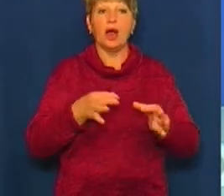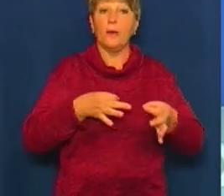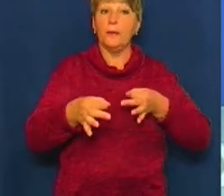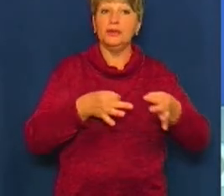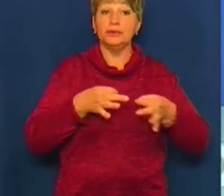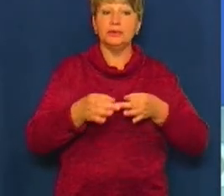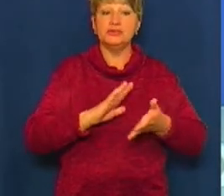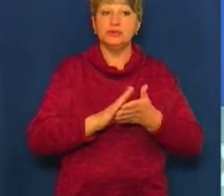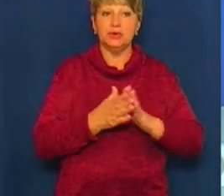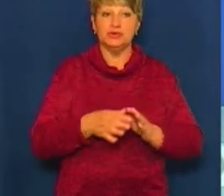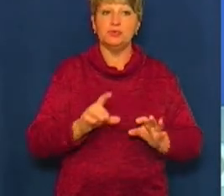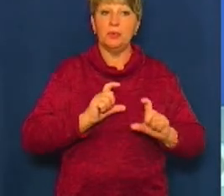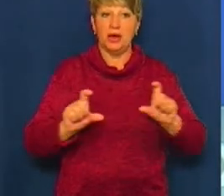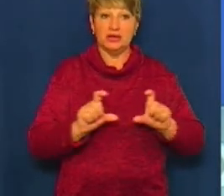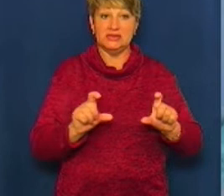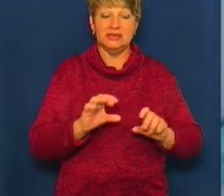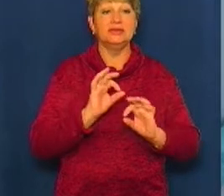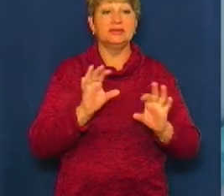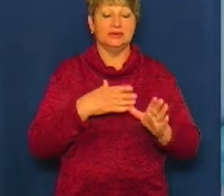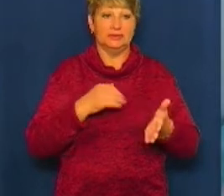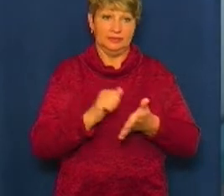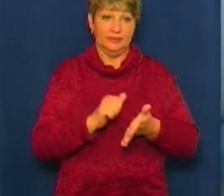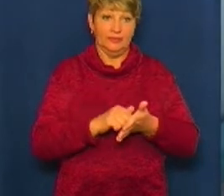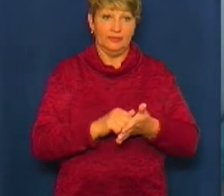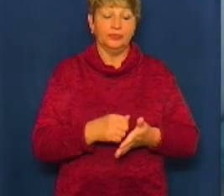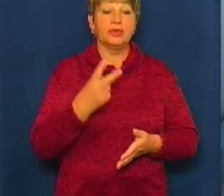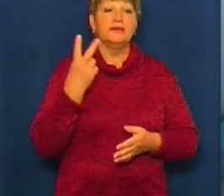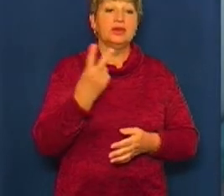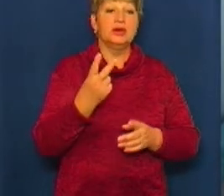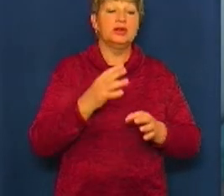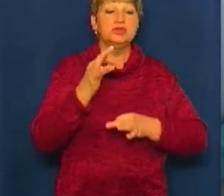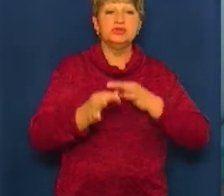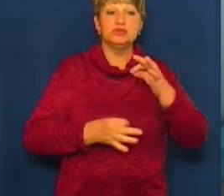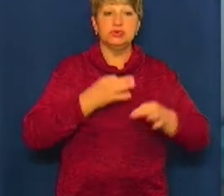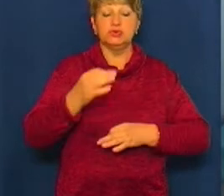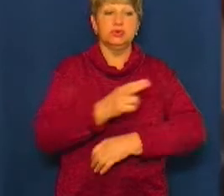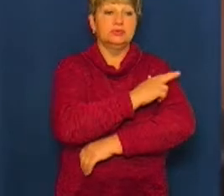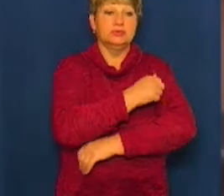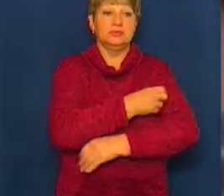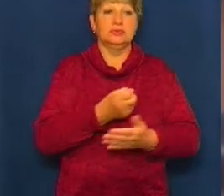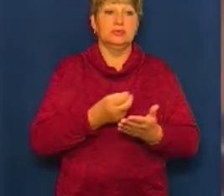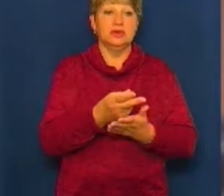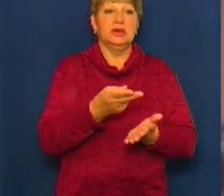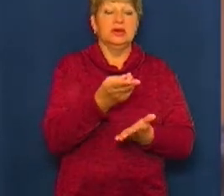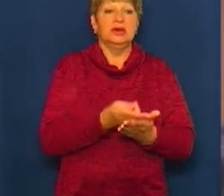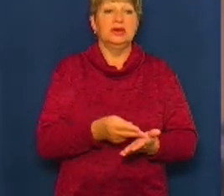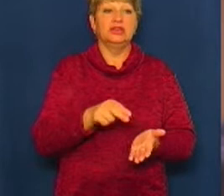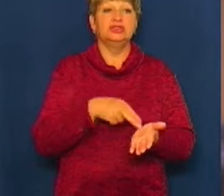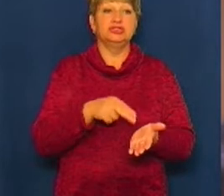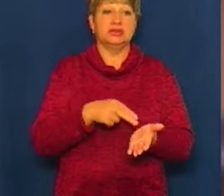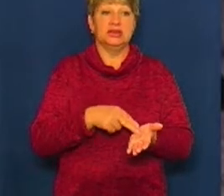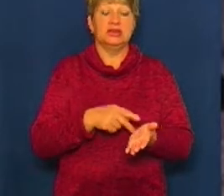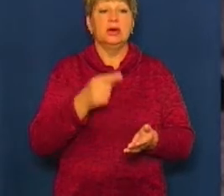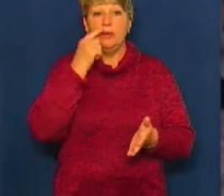магазині, Юлія Норовкова розкаже. 2-ю добу в Черкаській інфекційній лікарні лежить черкасець Сергій Чаперис. Сюди